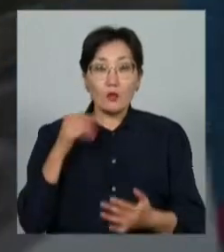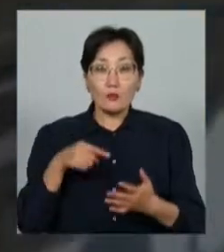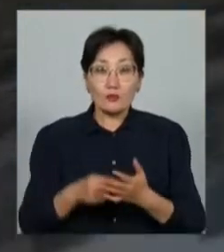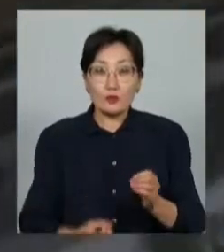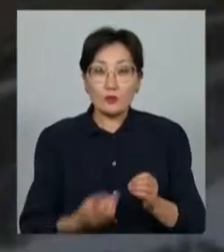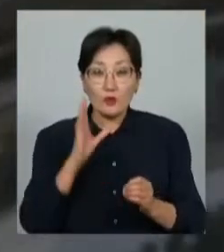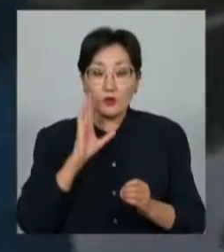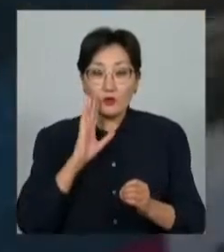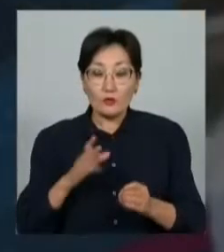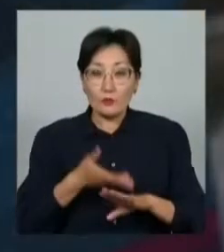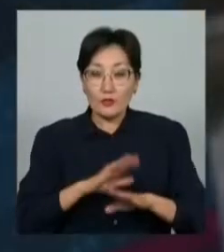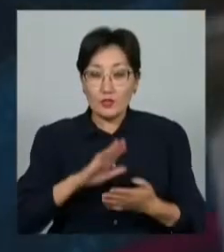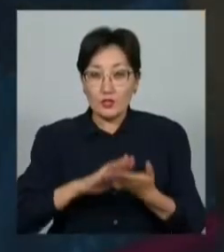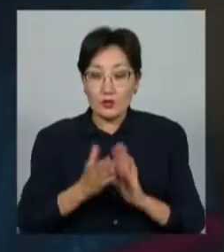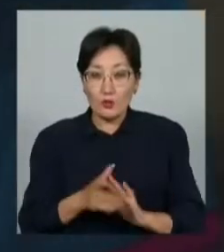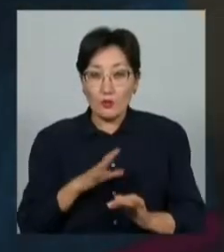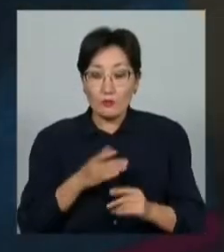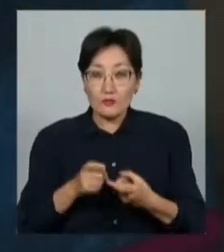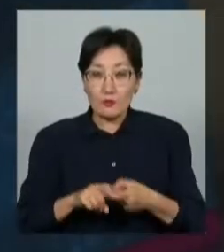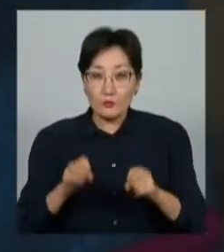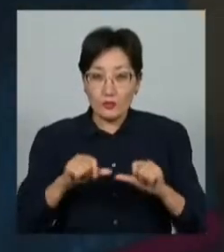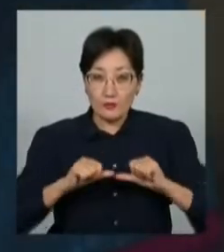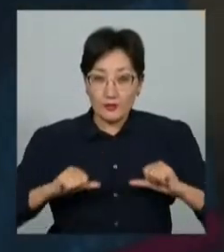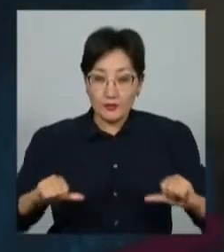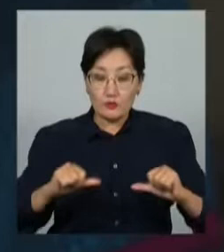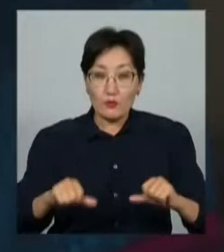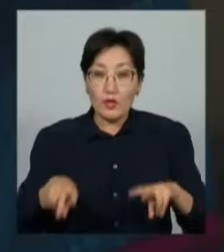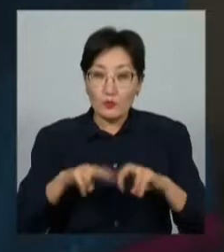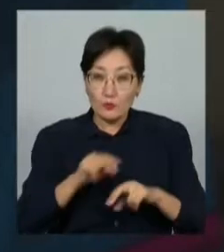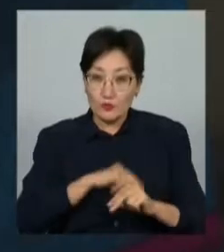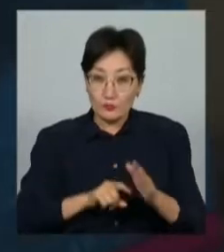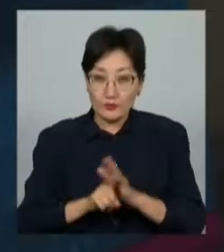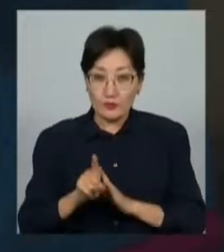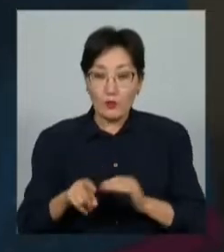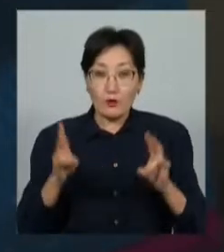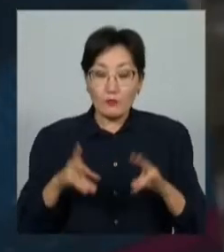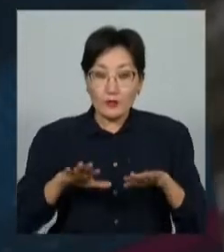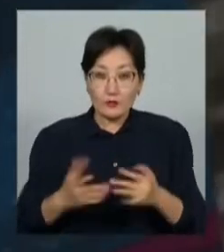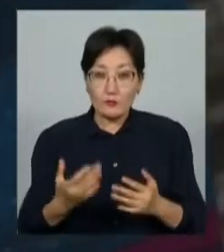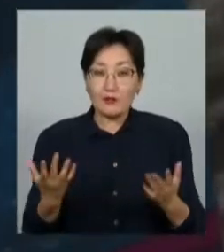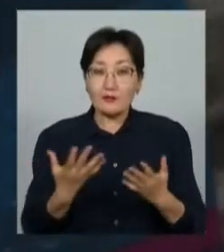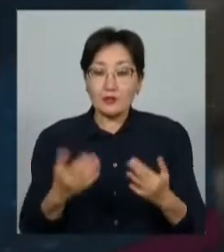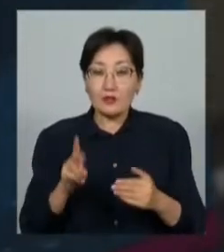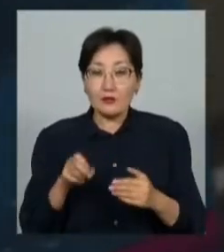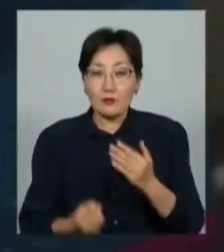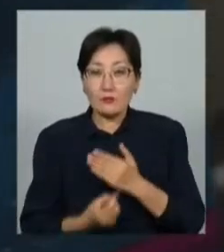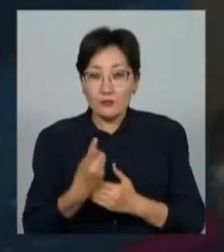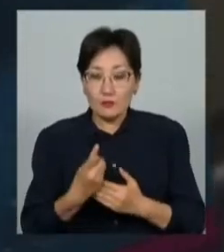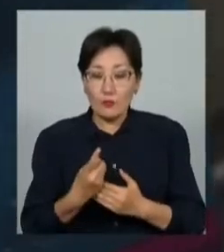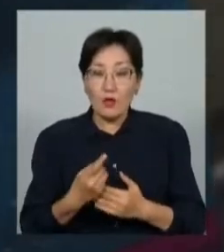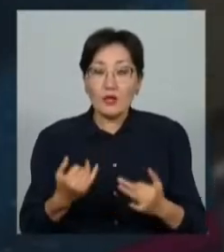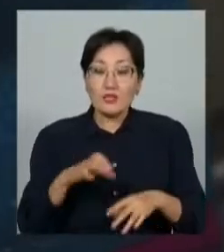Алматыдағы субұрқақта болған төтенше жағдайға қатысты арнайы комиссия құрылып, сараптама жұмыстары басталды. Оқыс оқиғаның неден және қалай болғаны